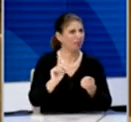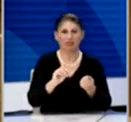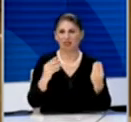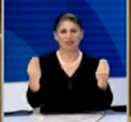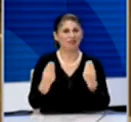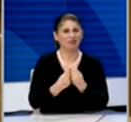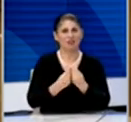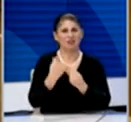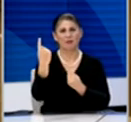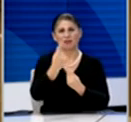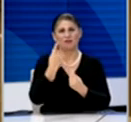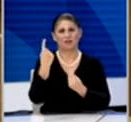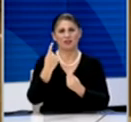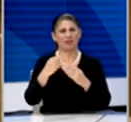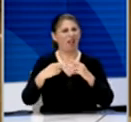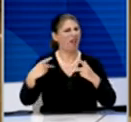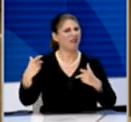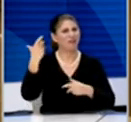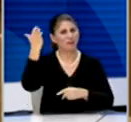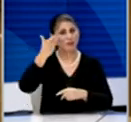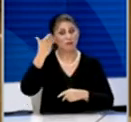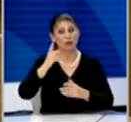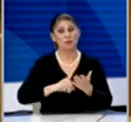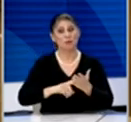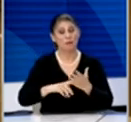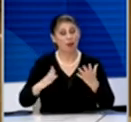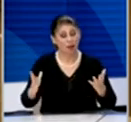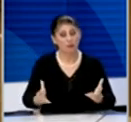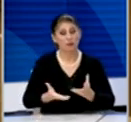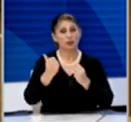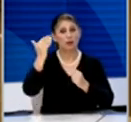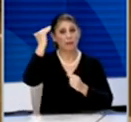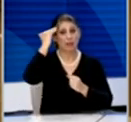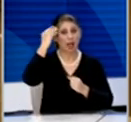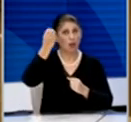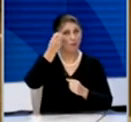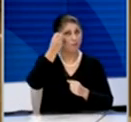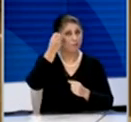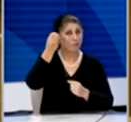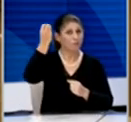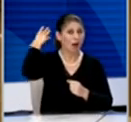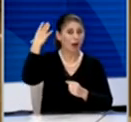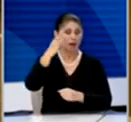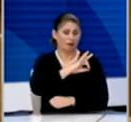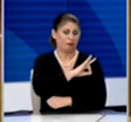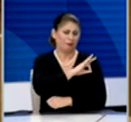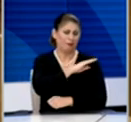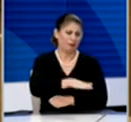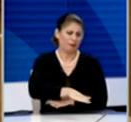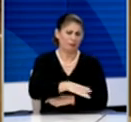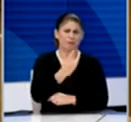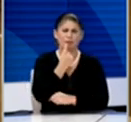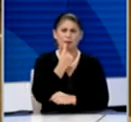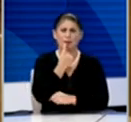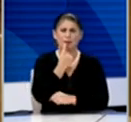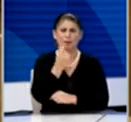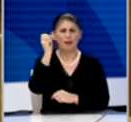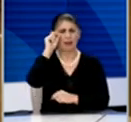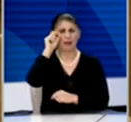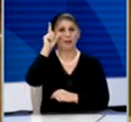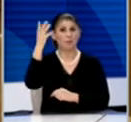και αντιεπιστημονικό πρέπει λοιπόν επιτέλους να βγάλουμε από το μυαλό μας την νηπιακή εντύπωση ότι κάποτε ο